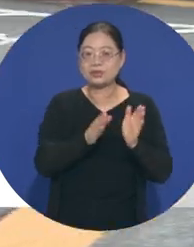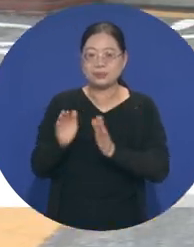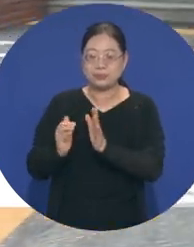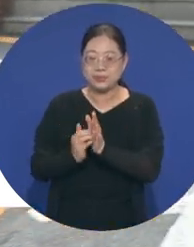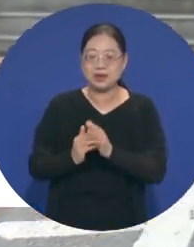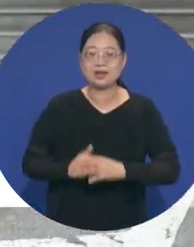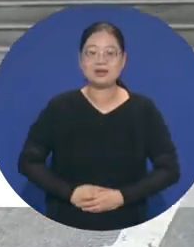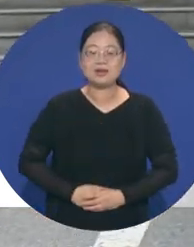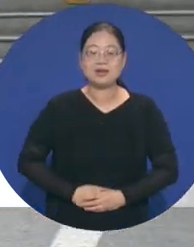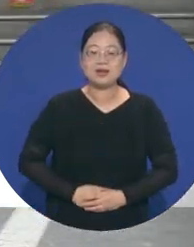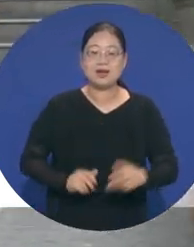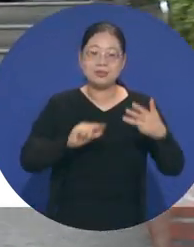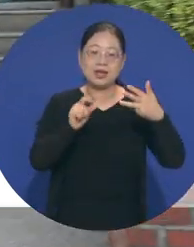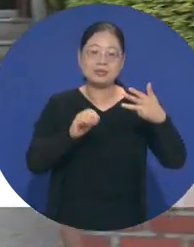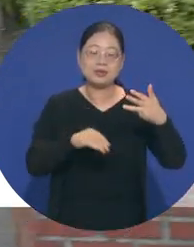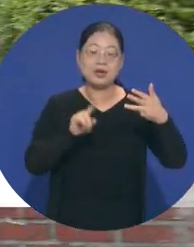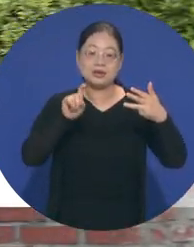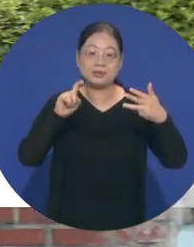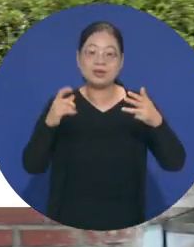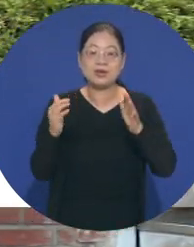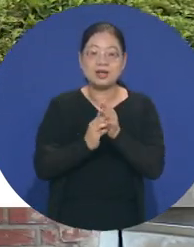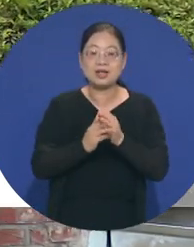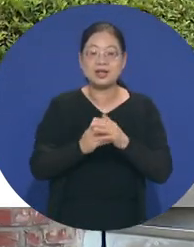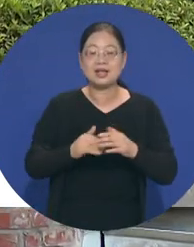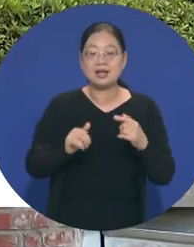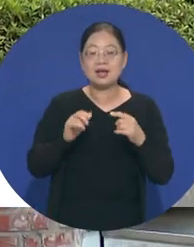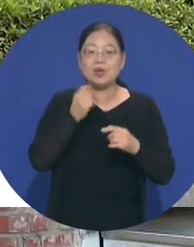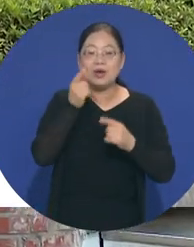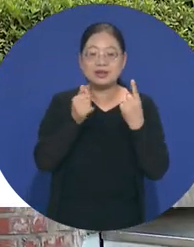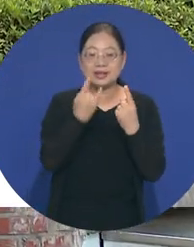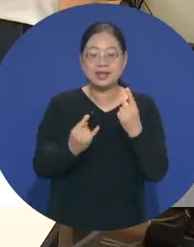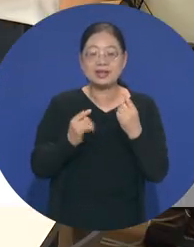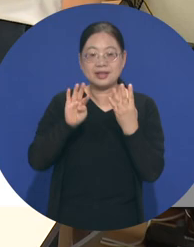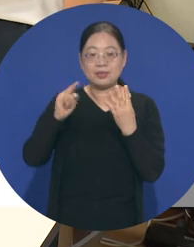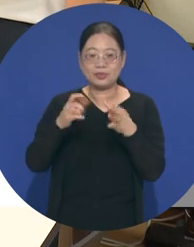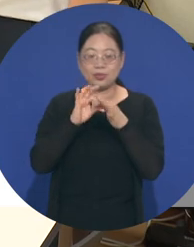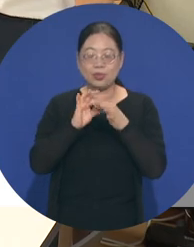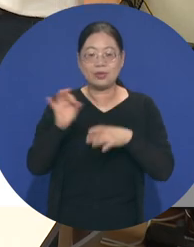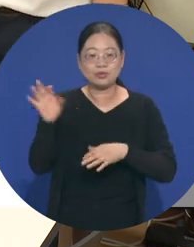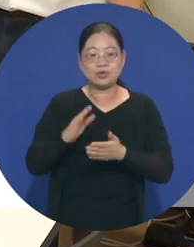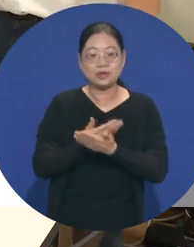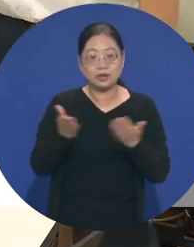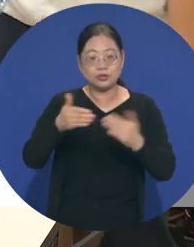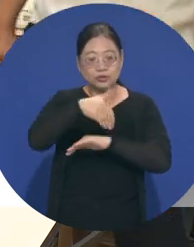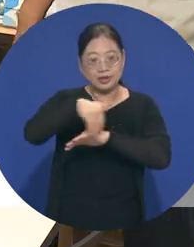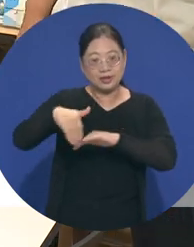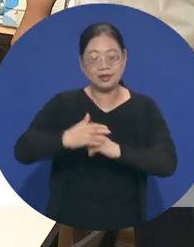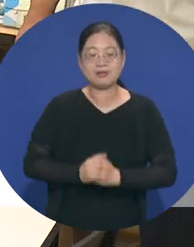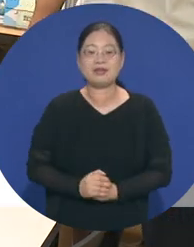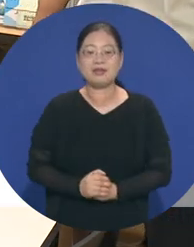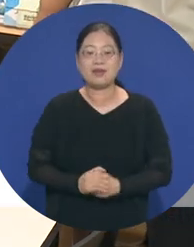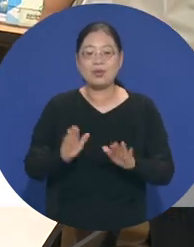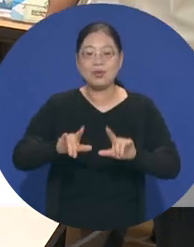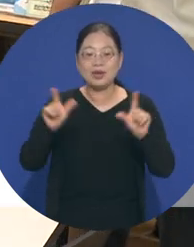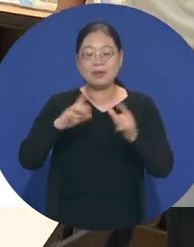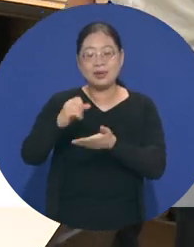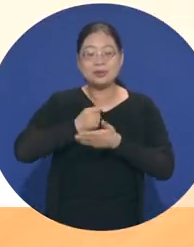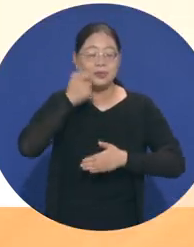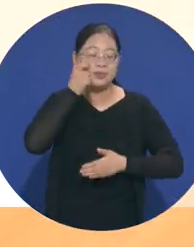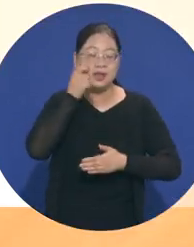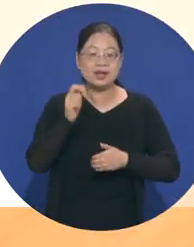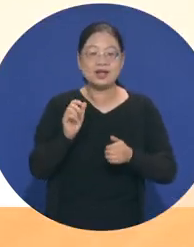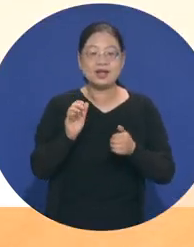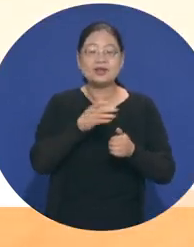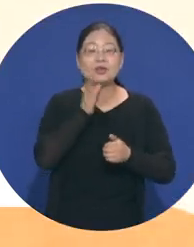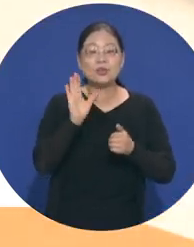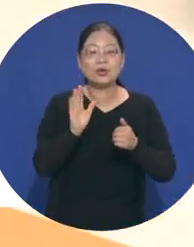마련됐습니다 경도는 8월부터 11월까지 월 1회 총 네번에 걸쳐 무료로 나눠줄 예정으로 올해 받지 못한